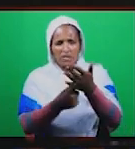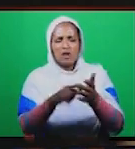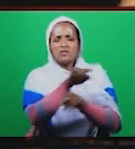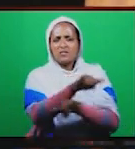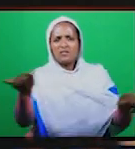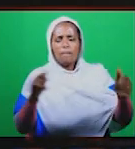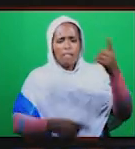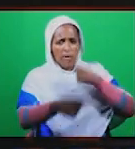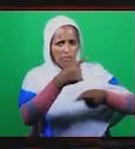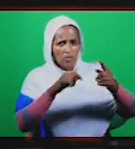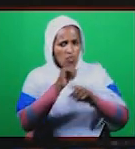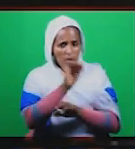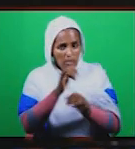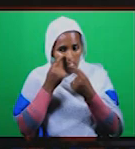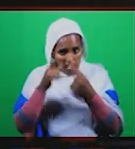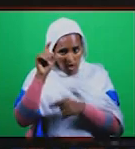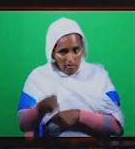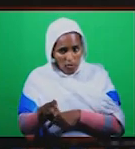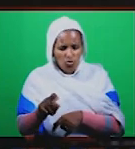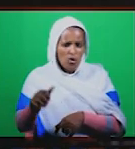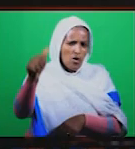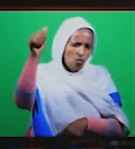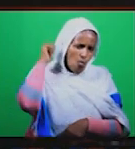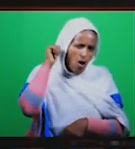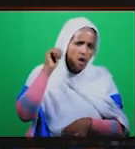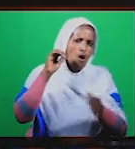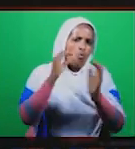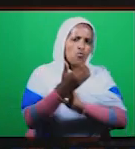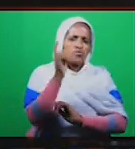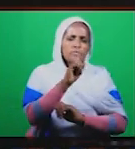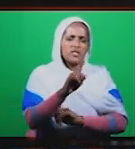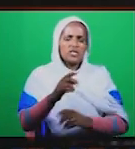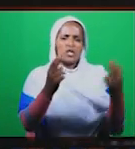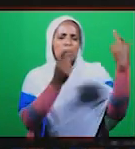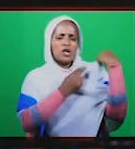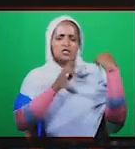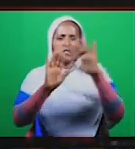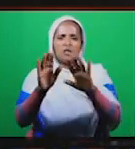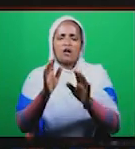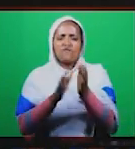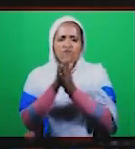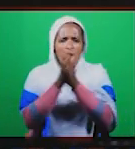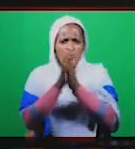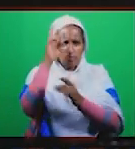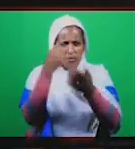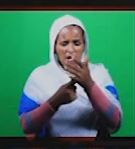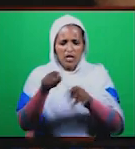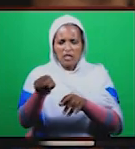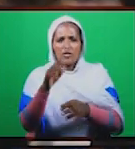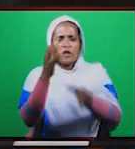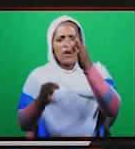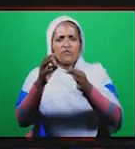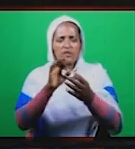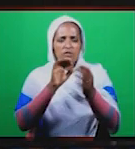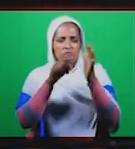እንዲሆነ እንዲህ ተደረገ እየተባሉ የሚሰበኩትንና እንደዚያ የሚመጡትን አይደለም ማየት ያለባቸው።